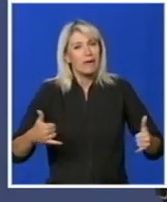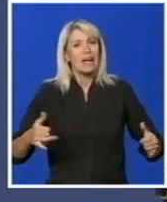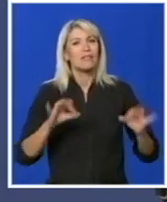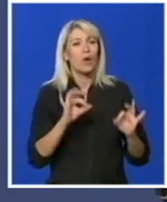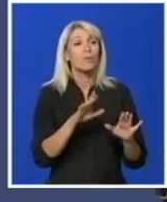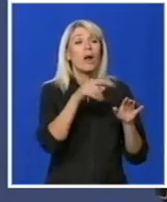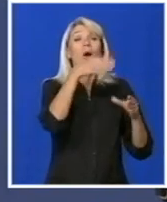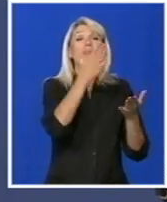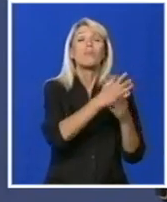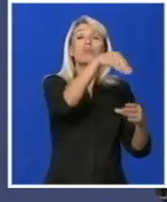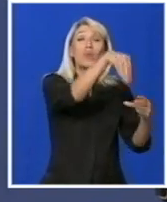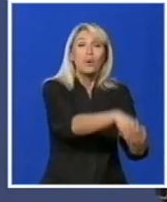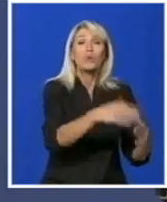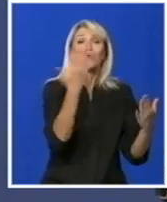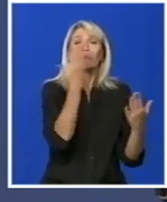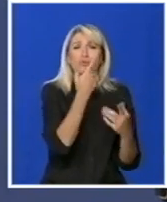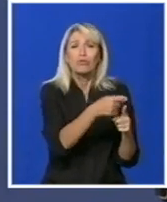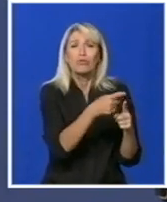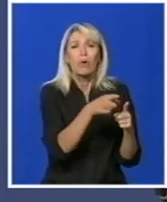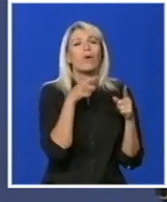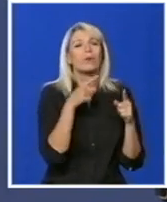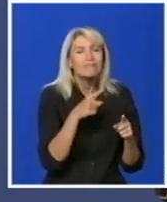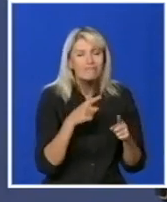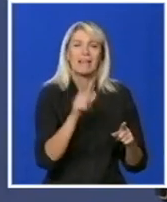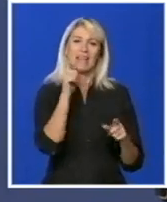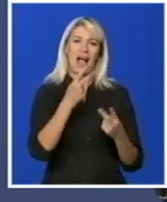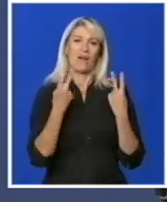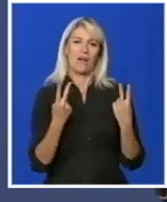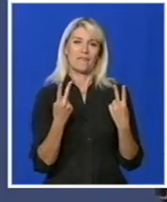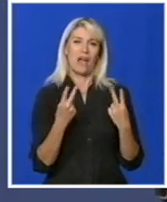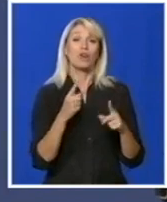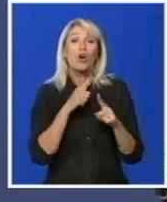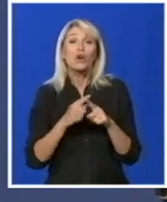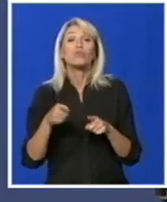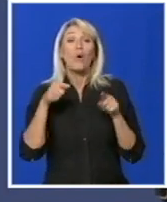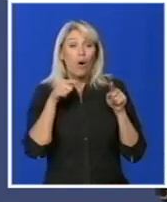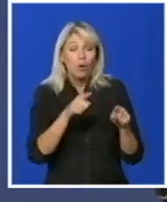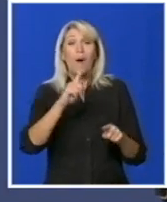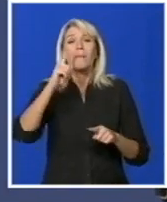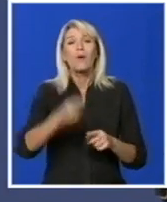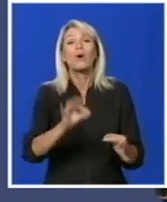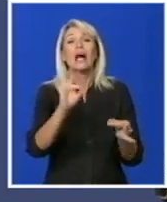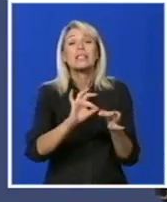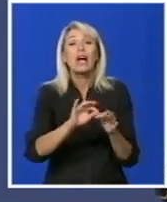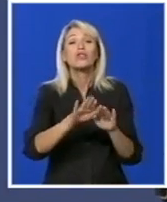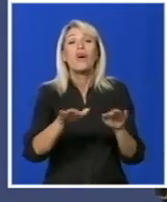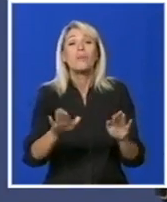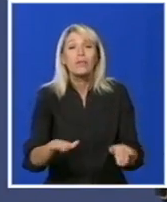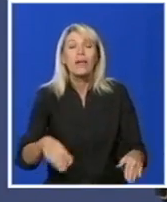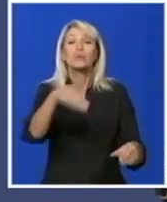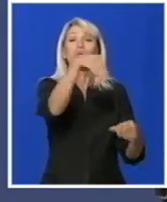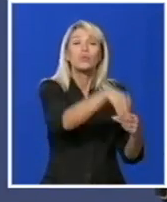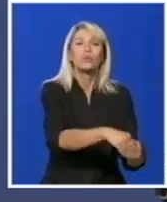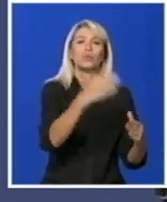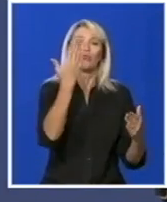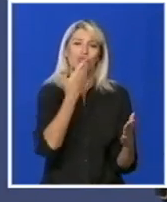je veoma bitna. I zato je bitno da ga tamo sačuvamo, da bude stvarno po onim uslovima koje smo dali kao modele, odnosno